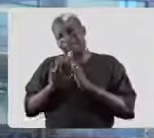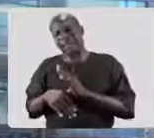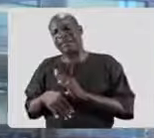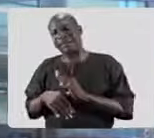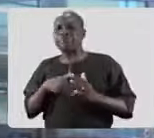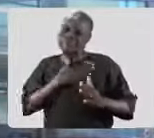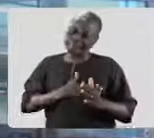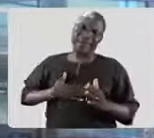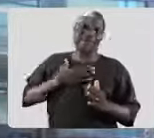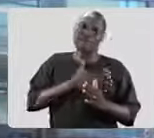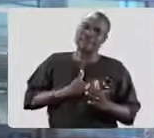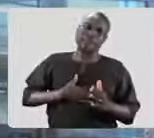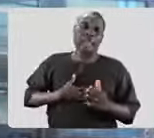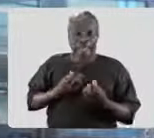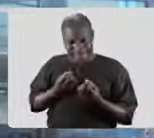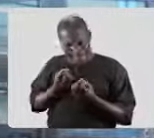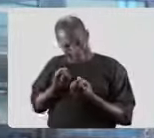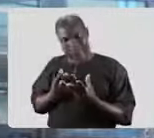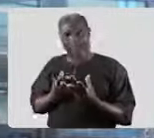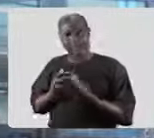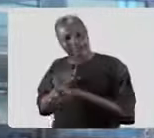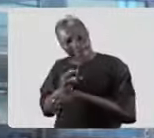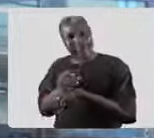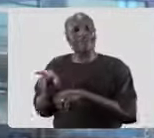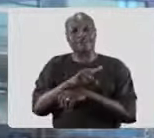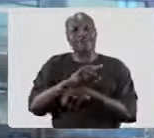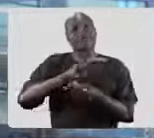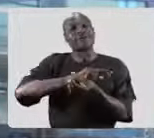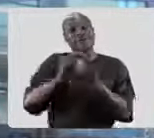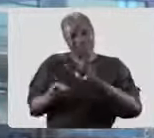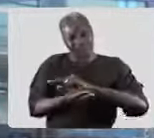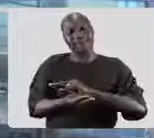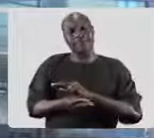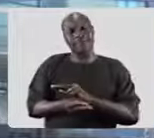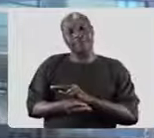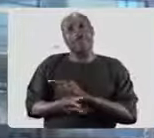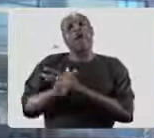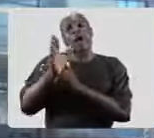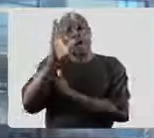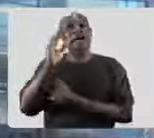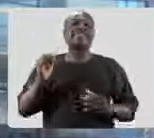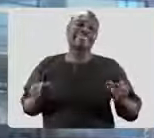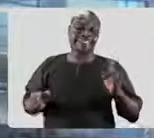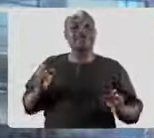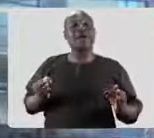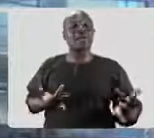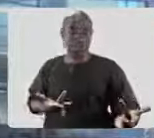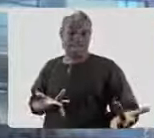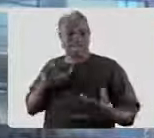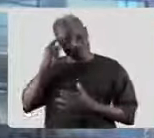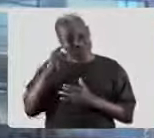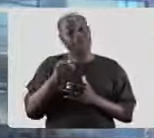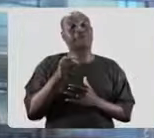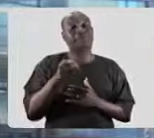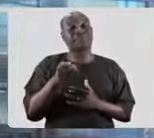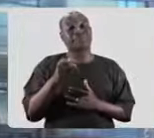ye. Midafoye. Mibabe kachina ose. Sakra wagin. Isa se. Unyankopo atemuo ena mkwanso a